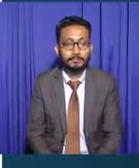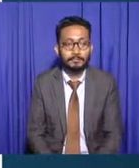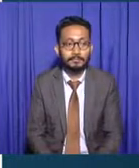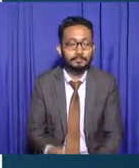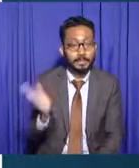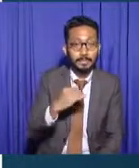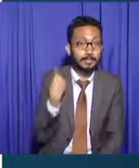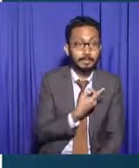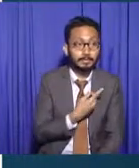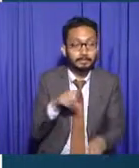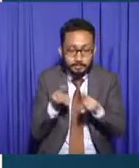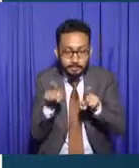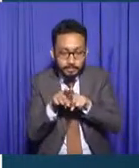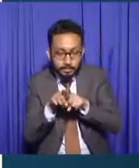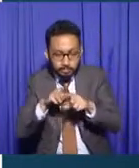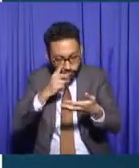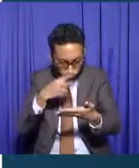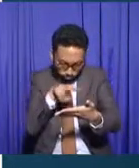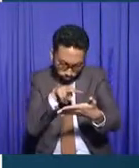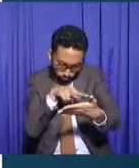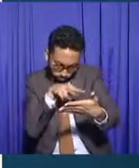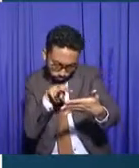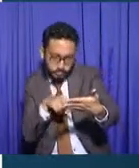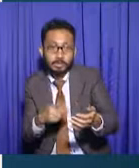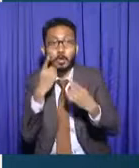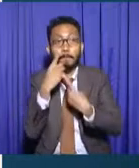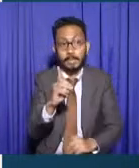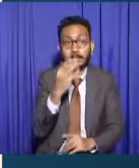Mari sama-sama kita simak jawaban anda